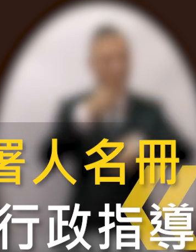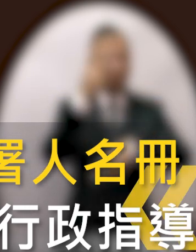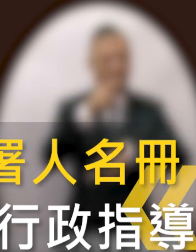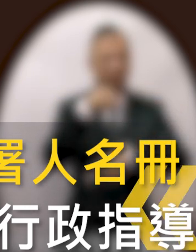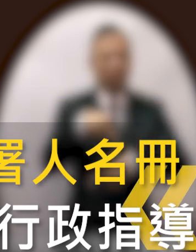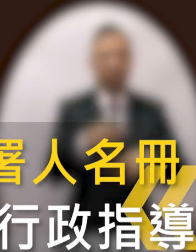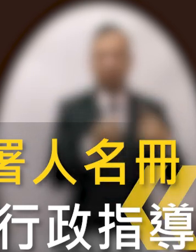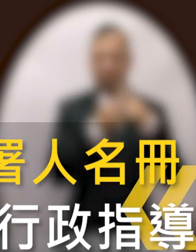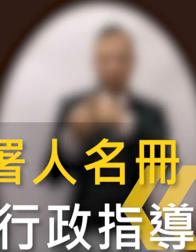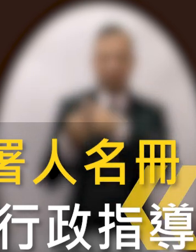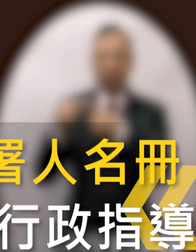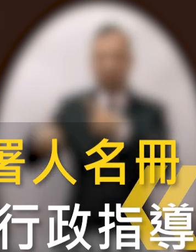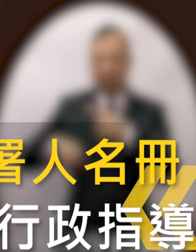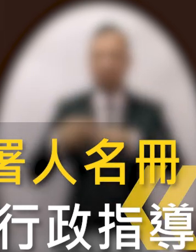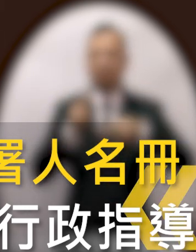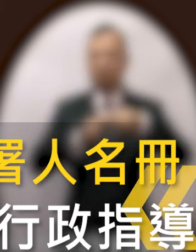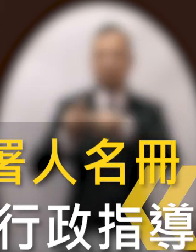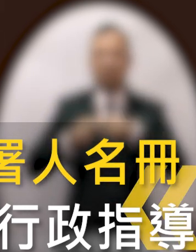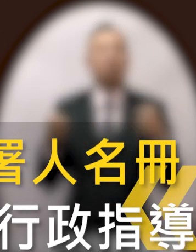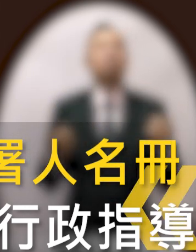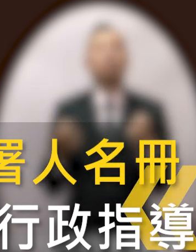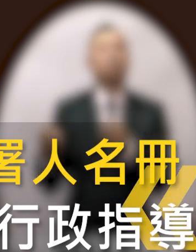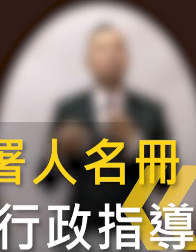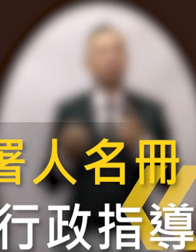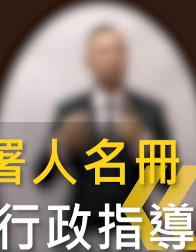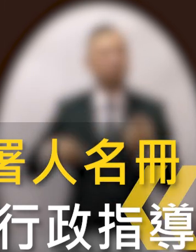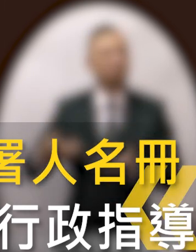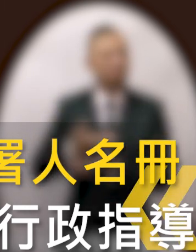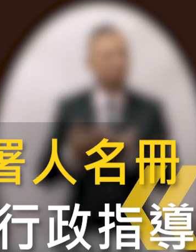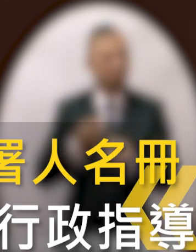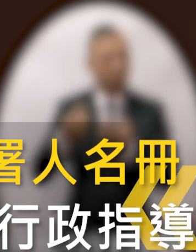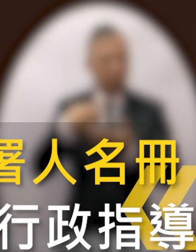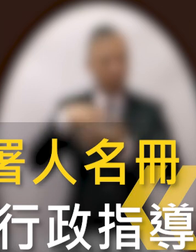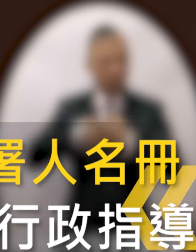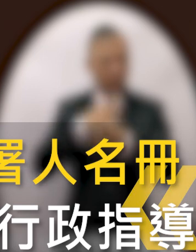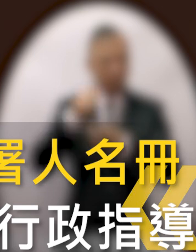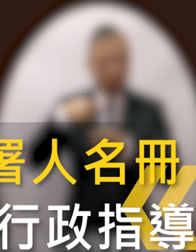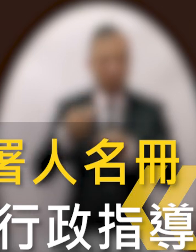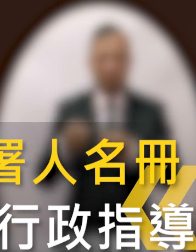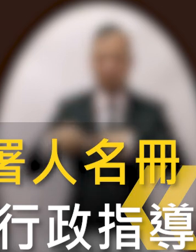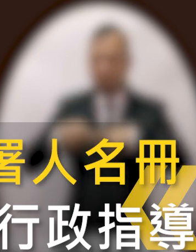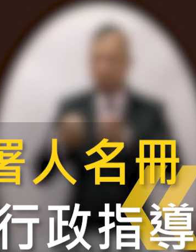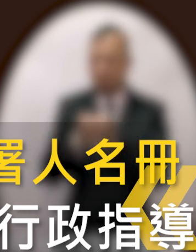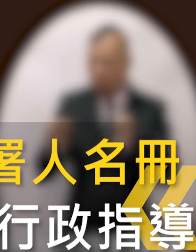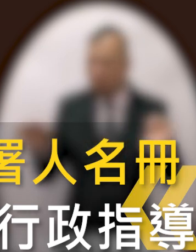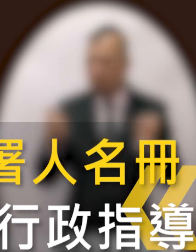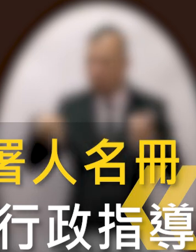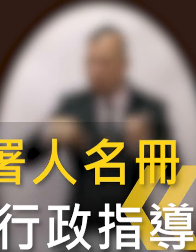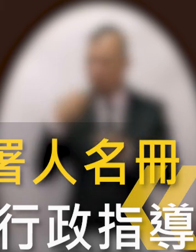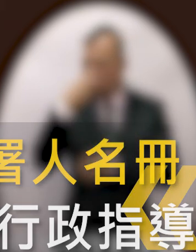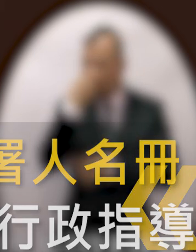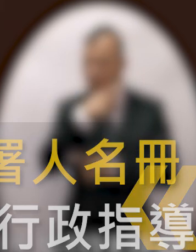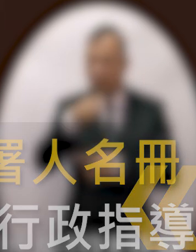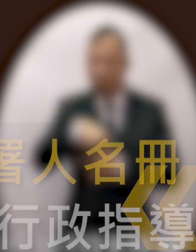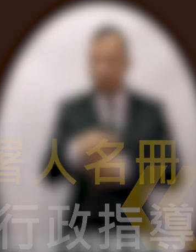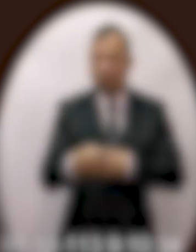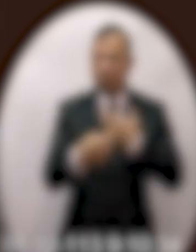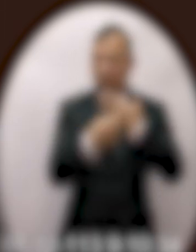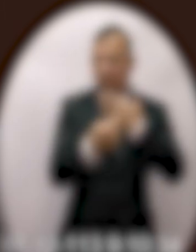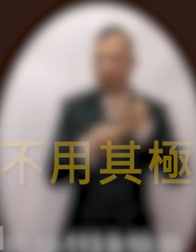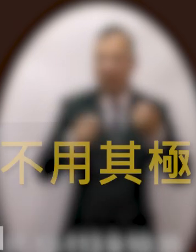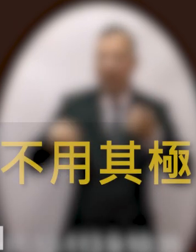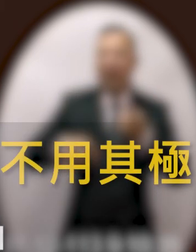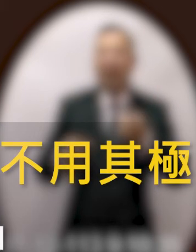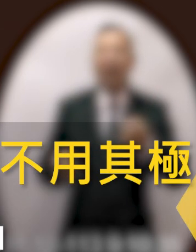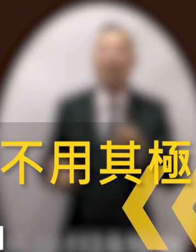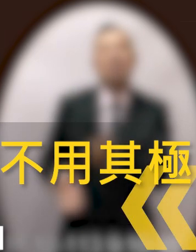行座谈，了解罢免人联署名册查对的一个作业情形，美其名是慰劳，实际上是以上